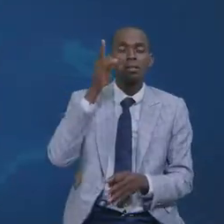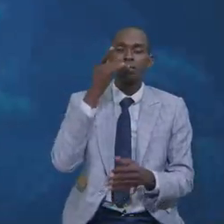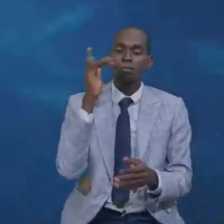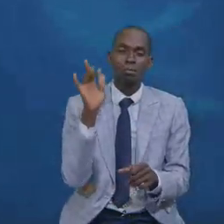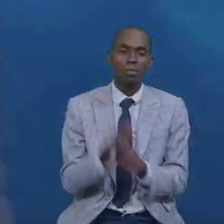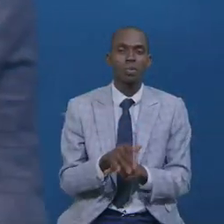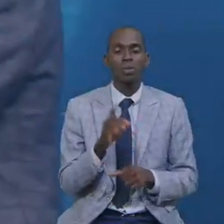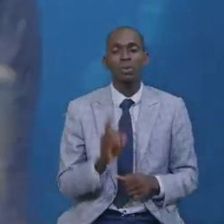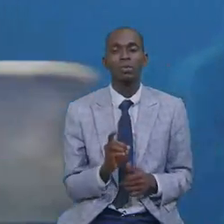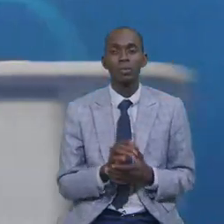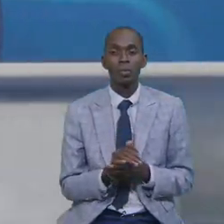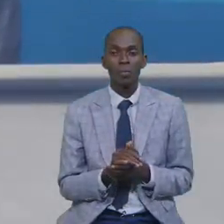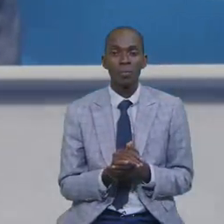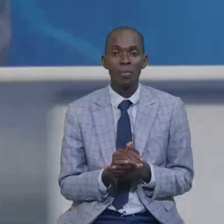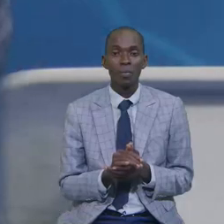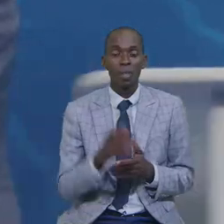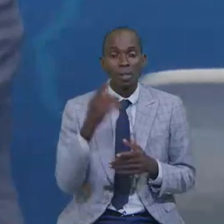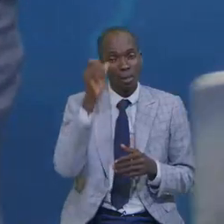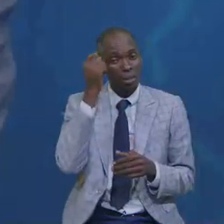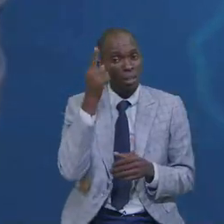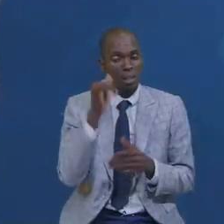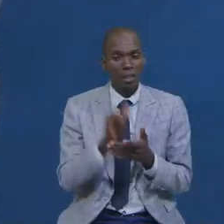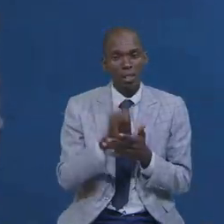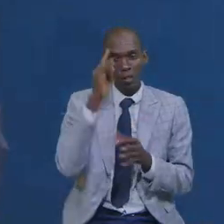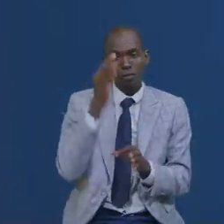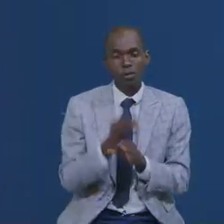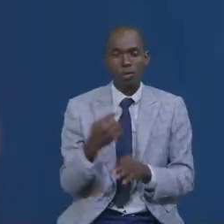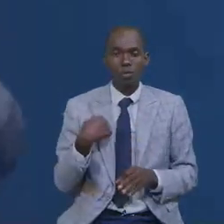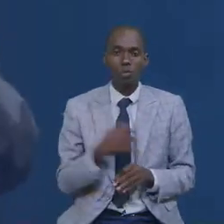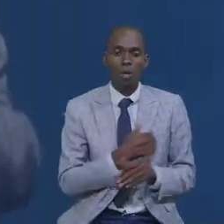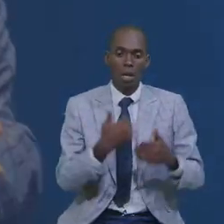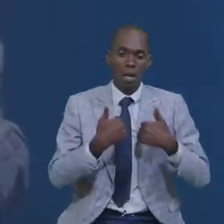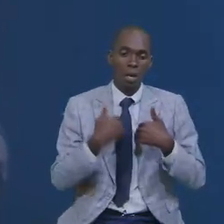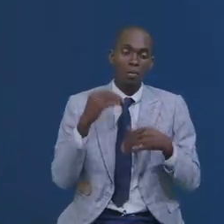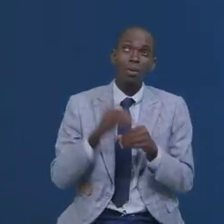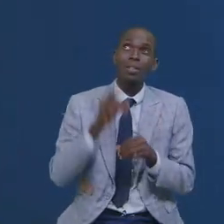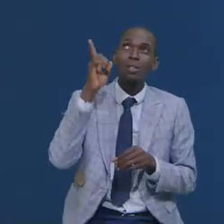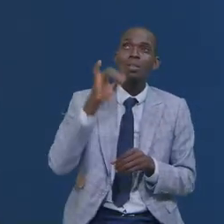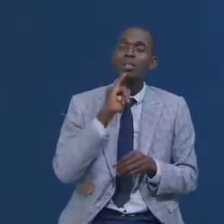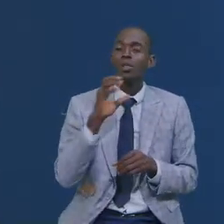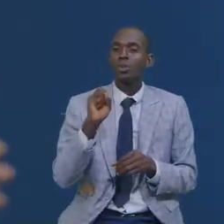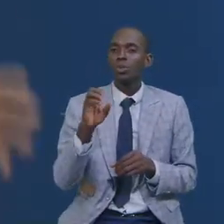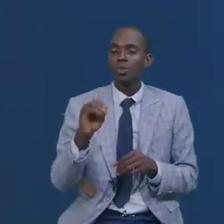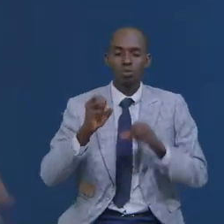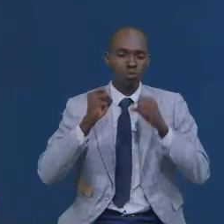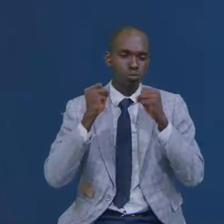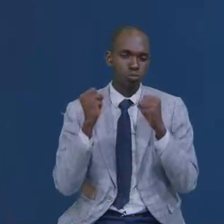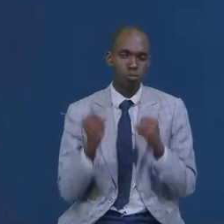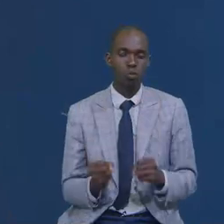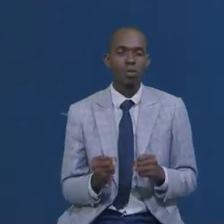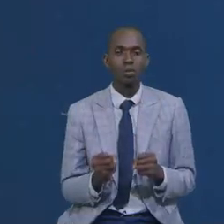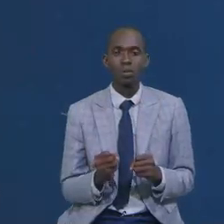fait la promesse est fidèle vous comprenez la foi que nous avons en lui ainsi solide